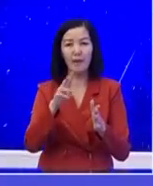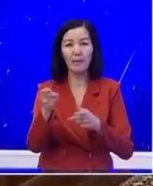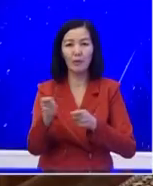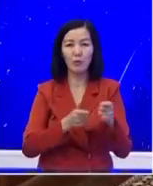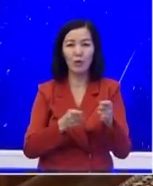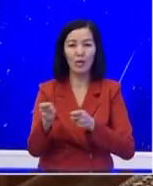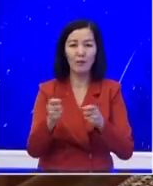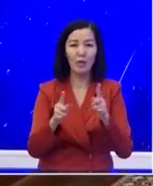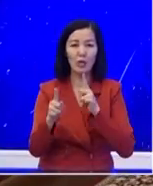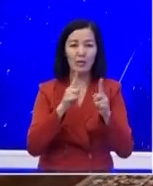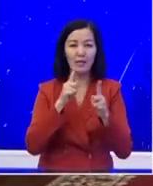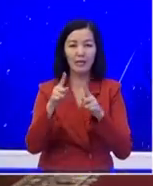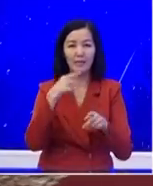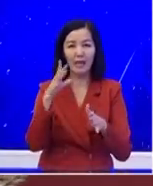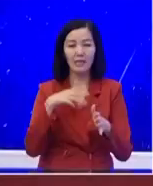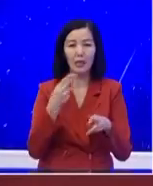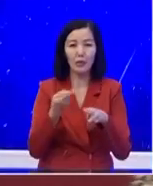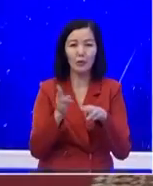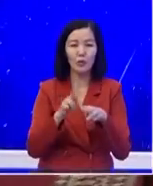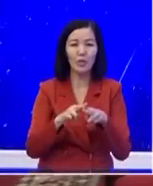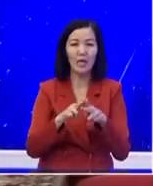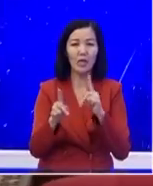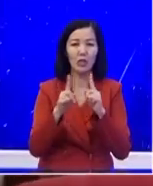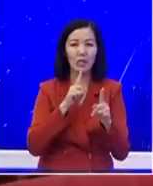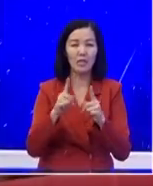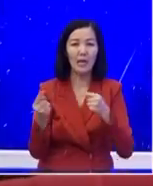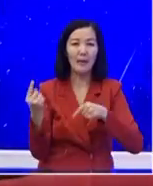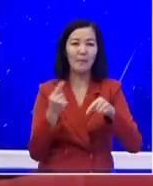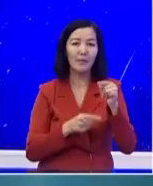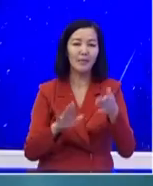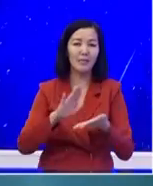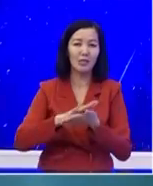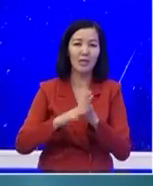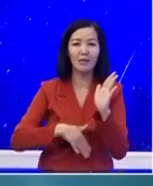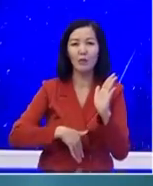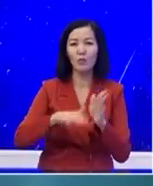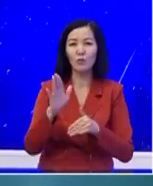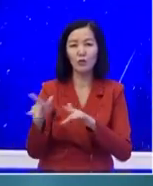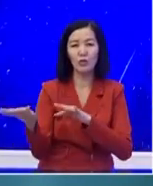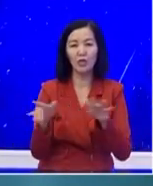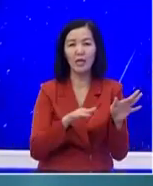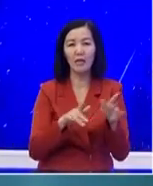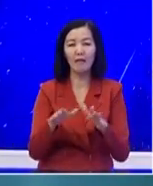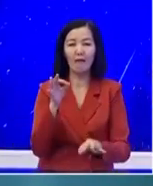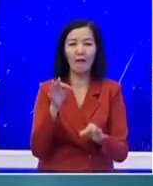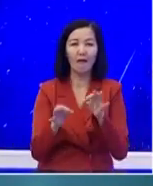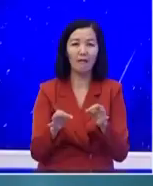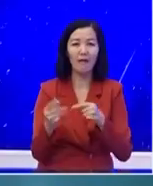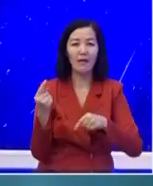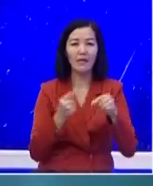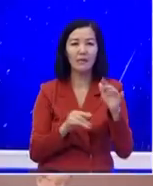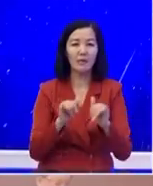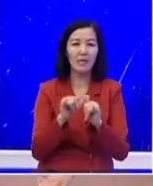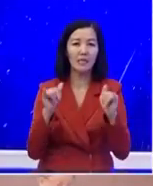өткен селекторлық кеңесте айтылды. Сондай-ақ жиында елдегі бизнес ахуалды жақсарту шаралары қаралды. Тіпті кәсіпкерлікті